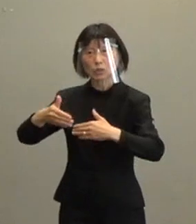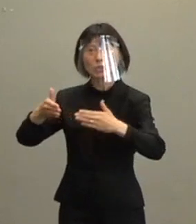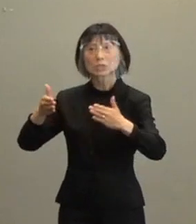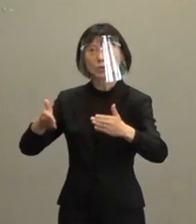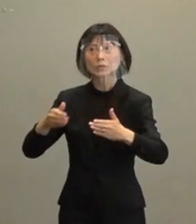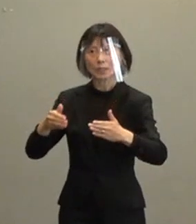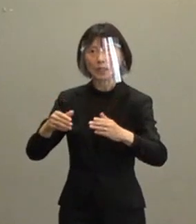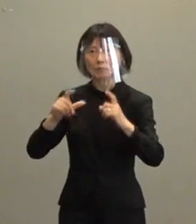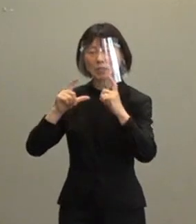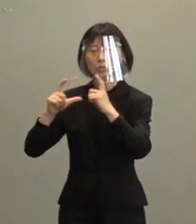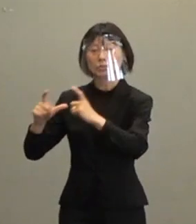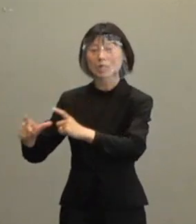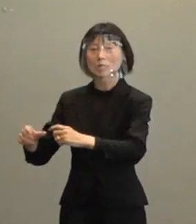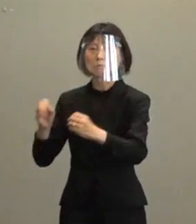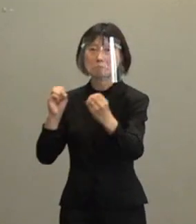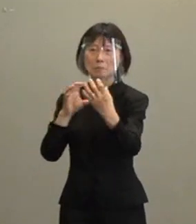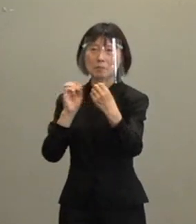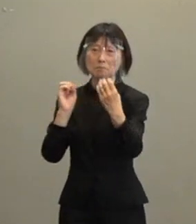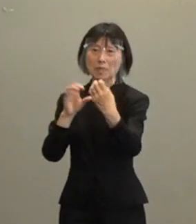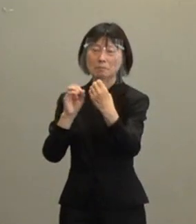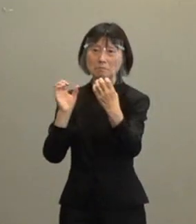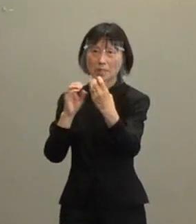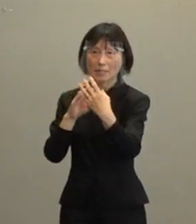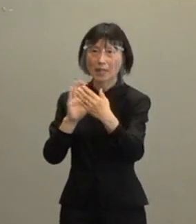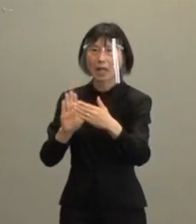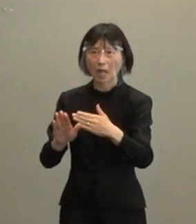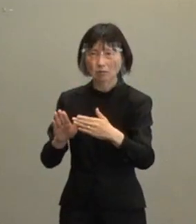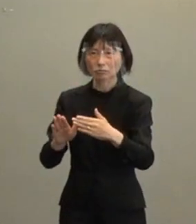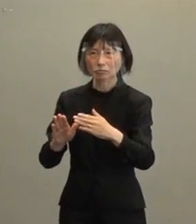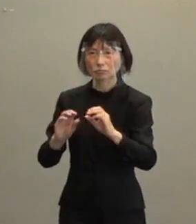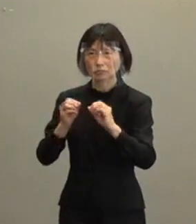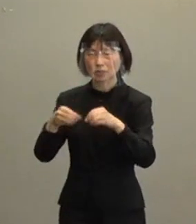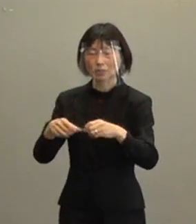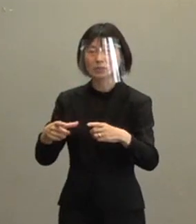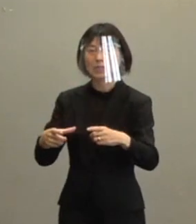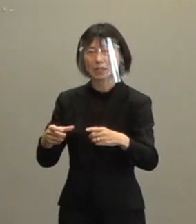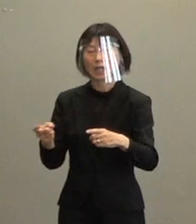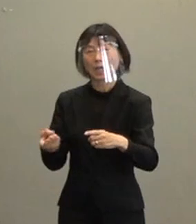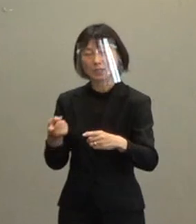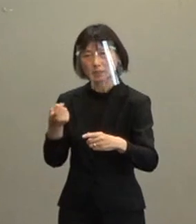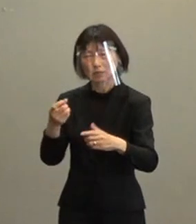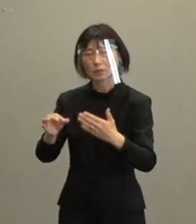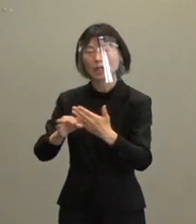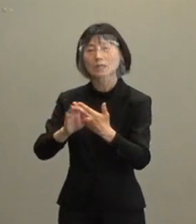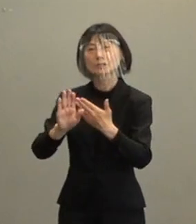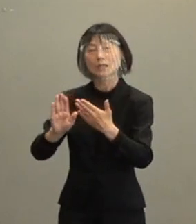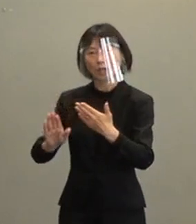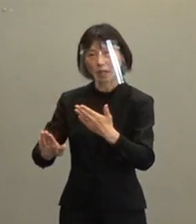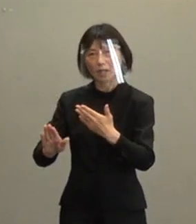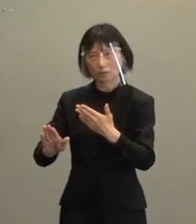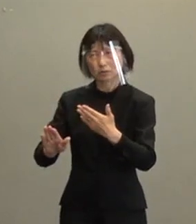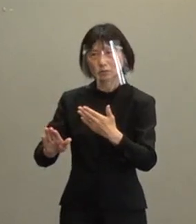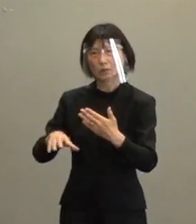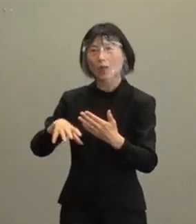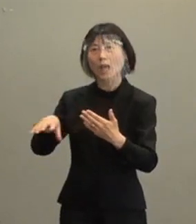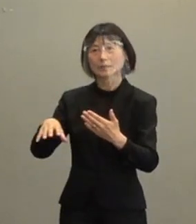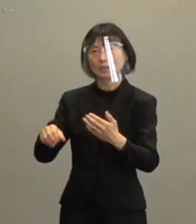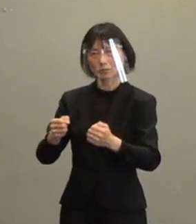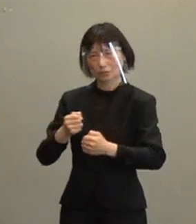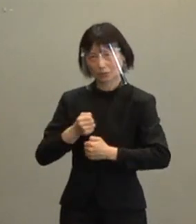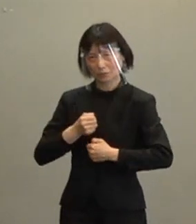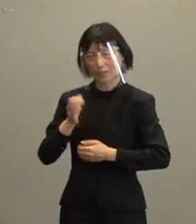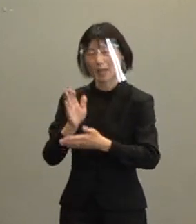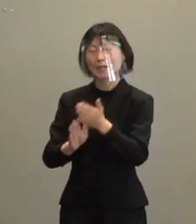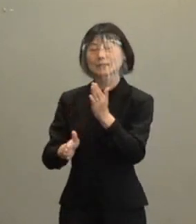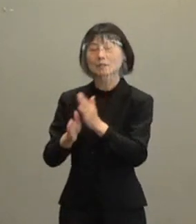ままマスクなしでの会話が発生したことによってクラスターが発生するケースがありますので、そういう部分の注意は改め